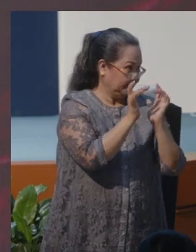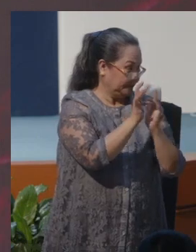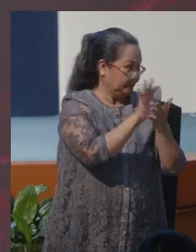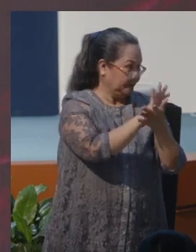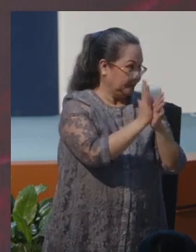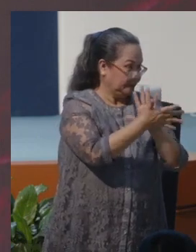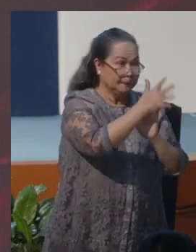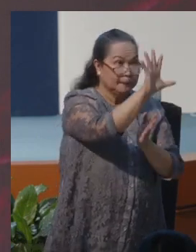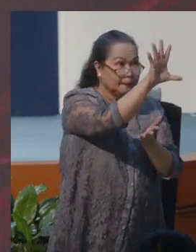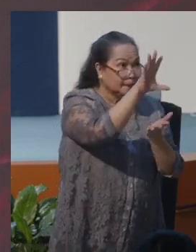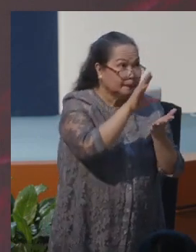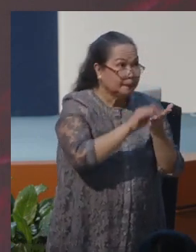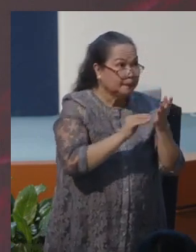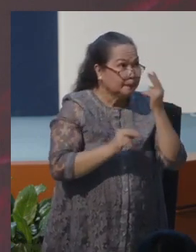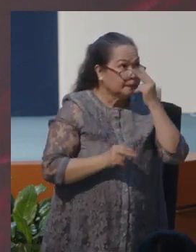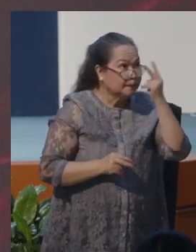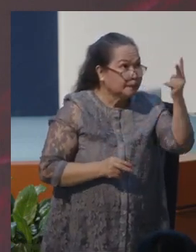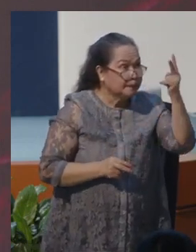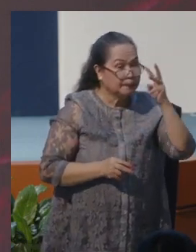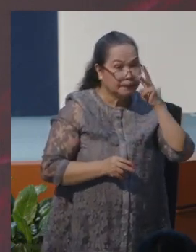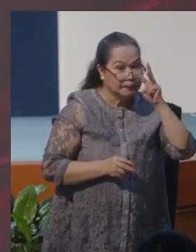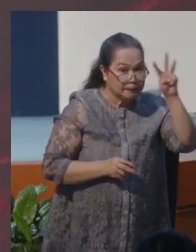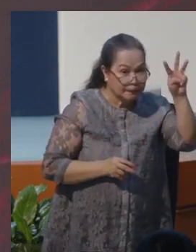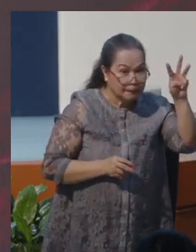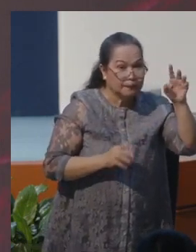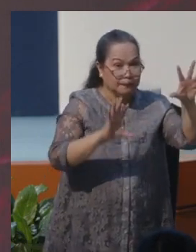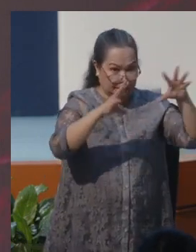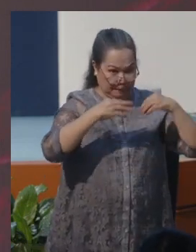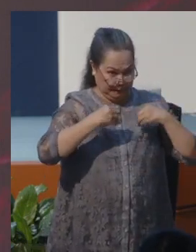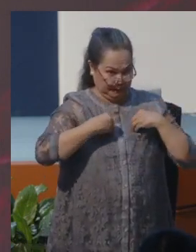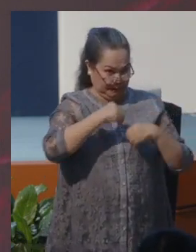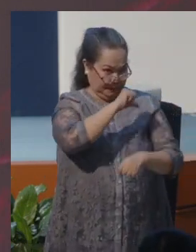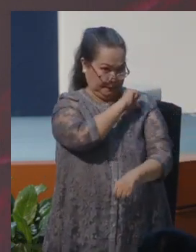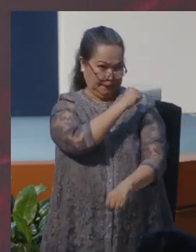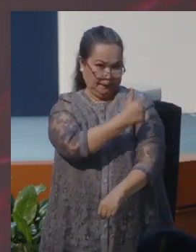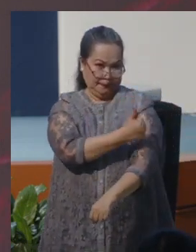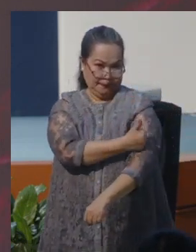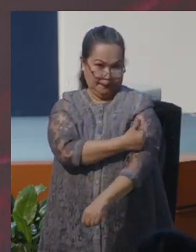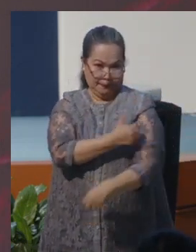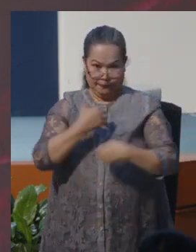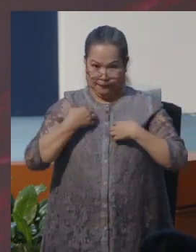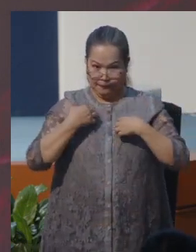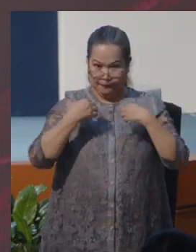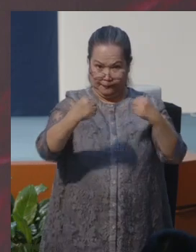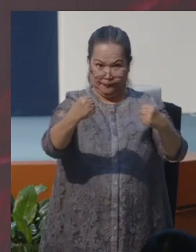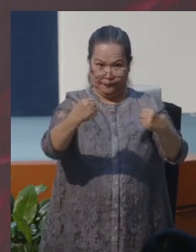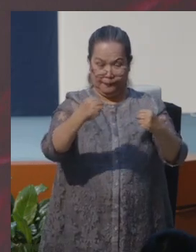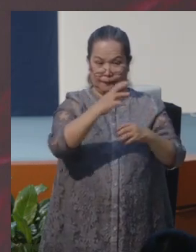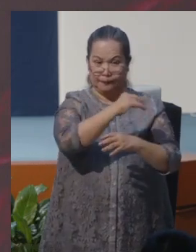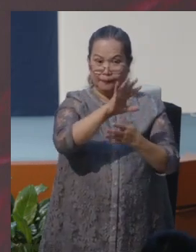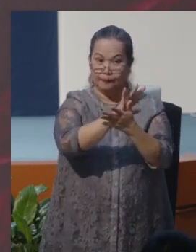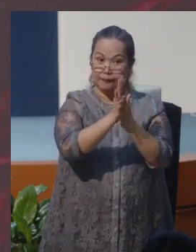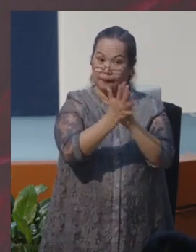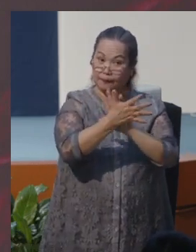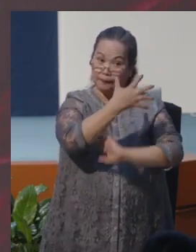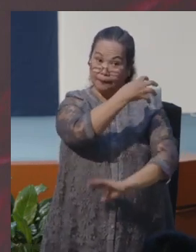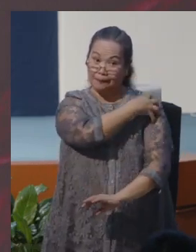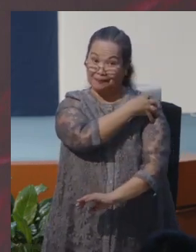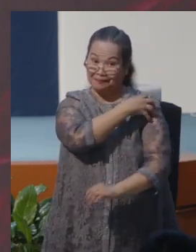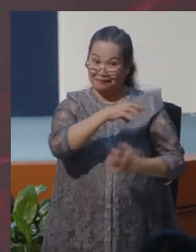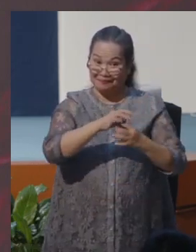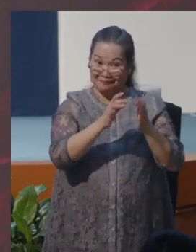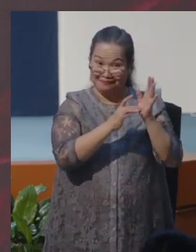sila ang tumanggap ng otoridad, ng kalakasan, at ng kapangyarihan ng